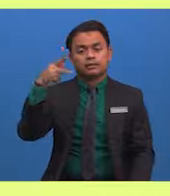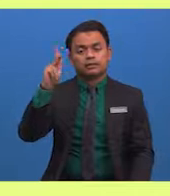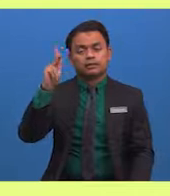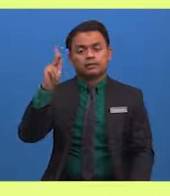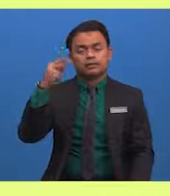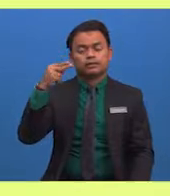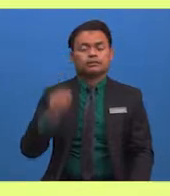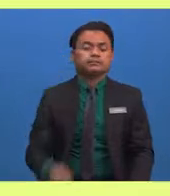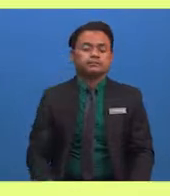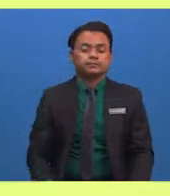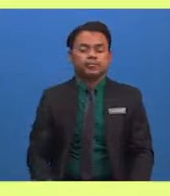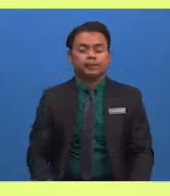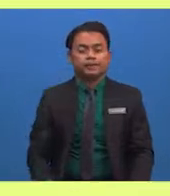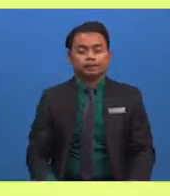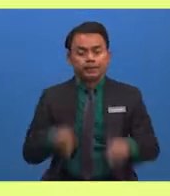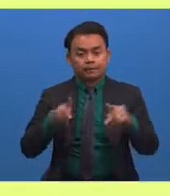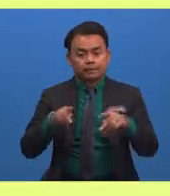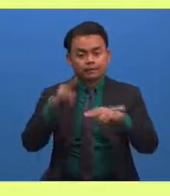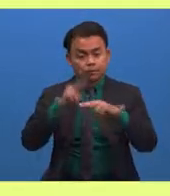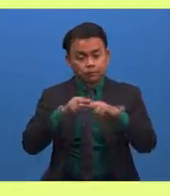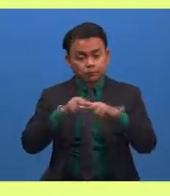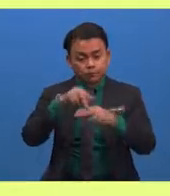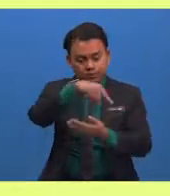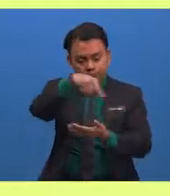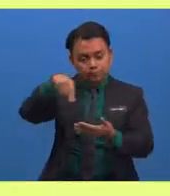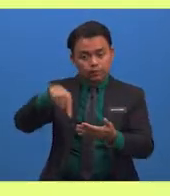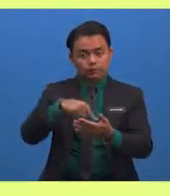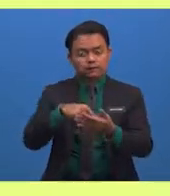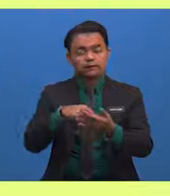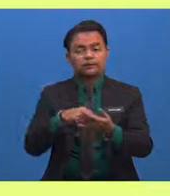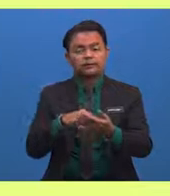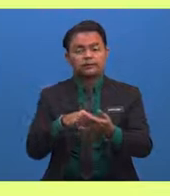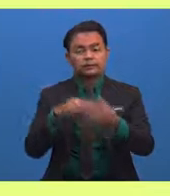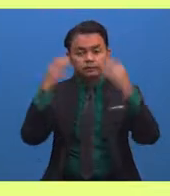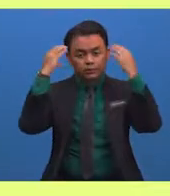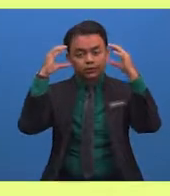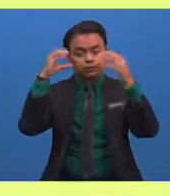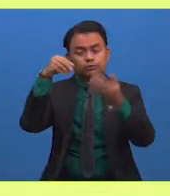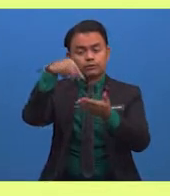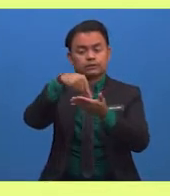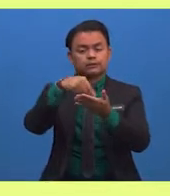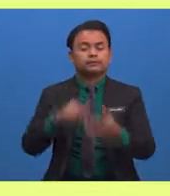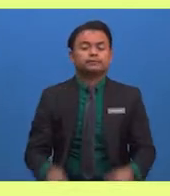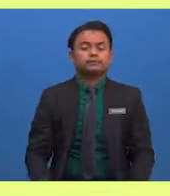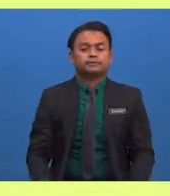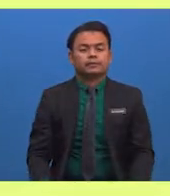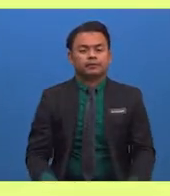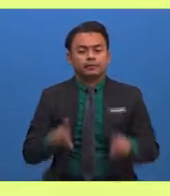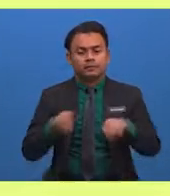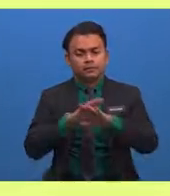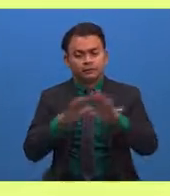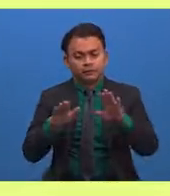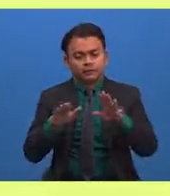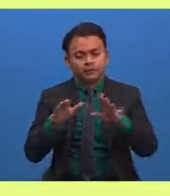mengelilingi guru. Dalam sesebuah masjid, terdapat beberapa halakah. Pelajar tidak boleh memilih halakah